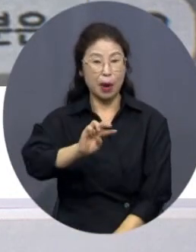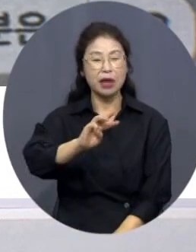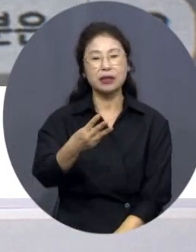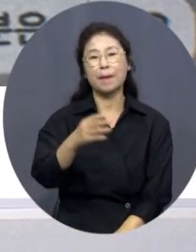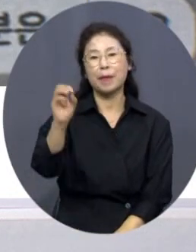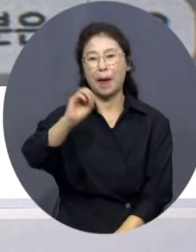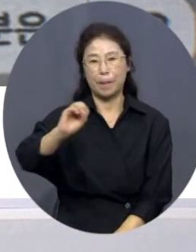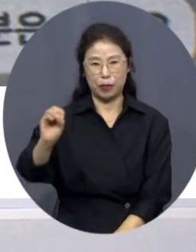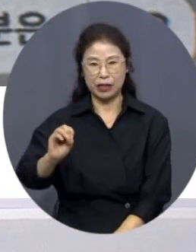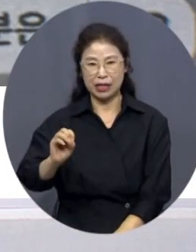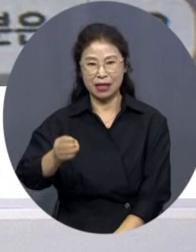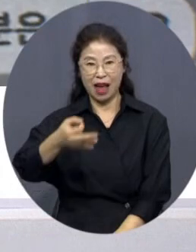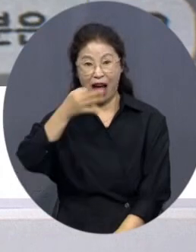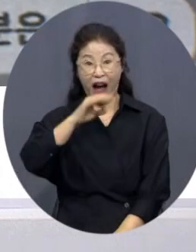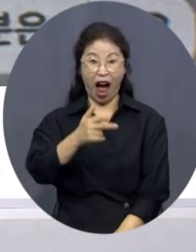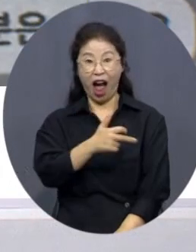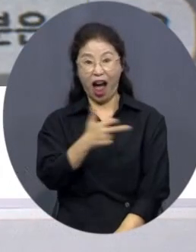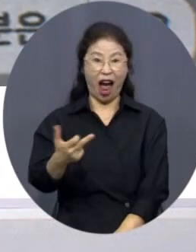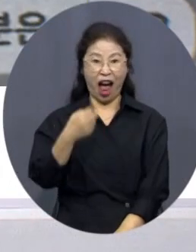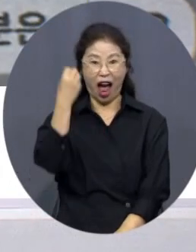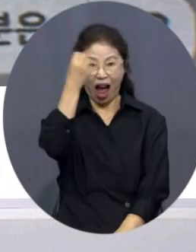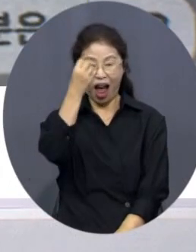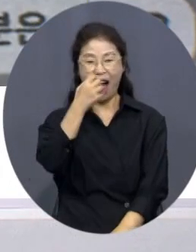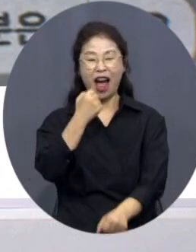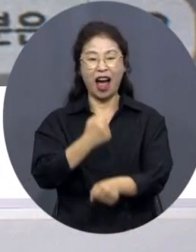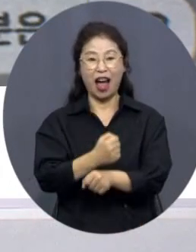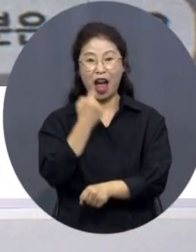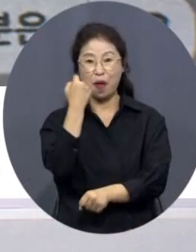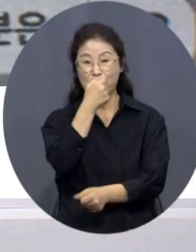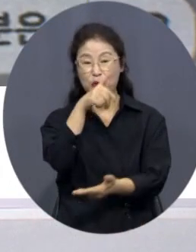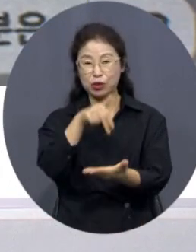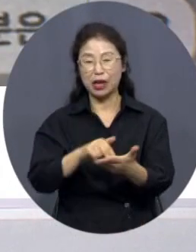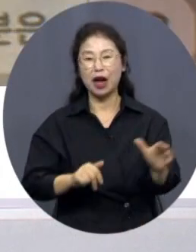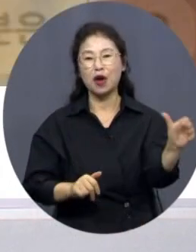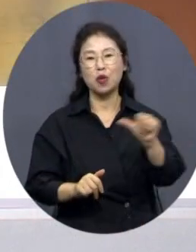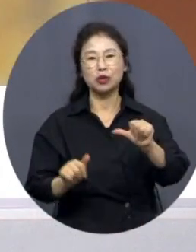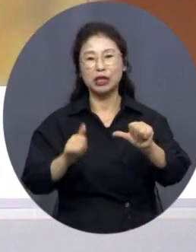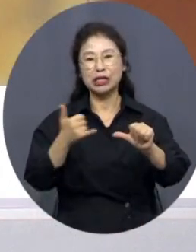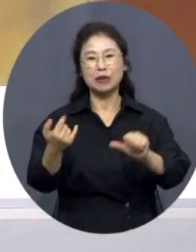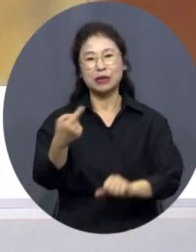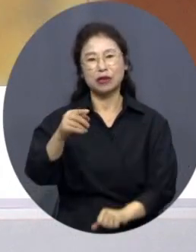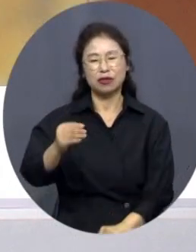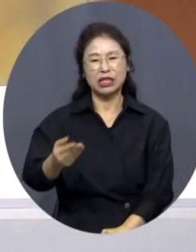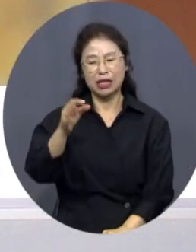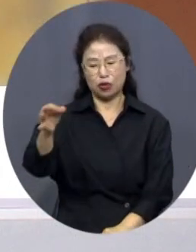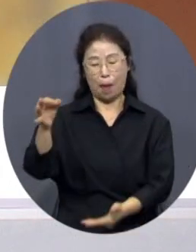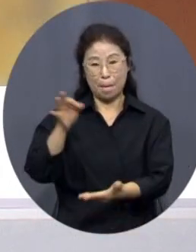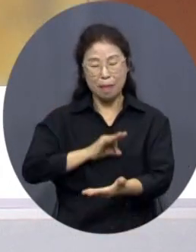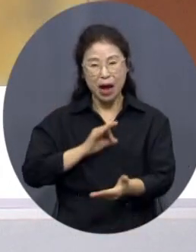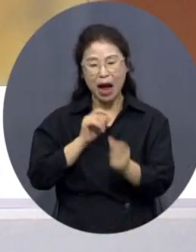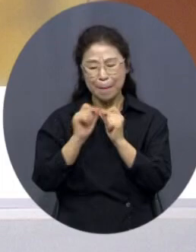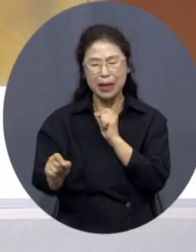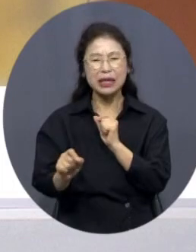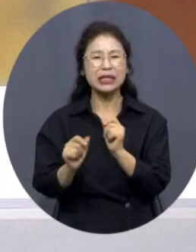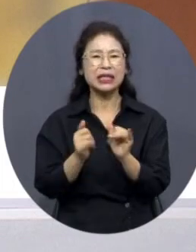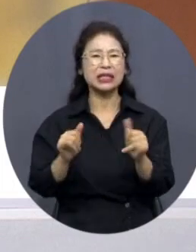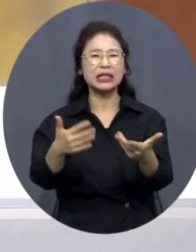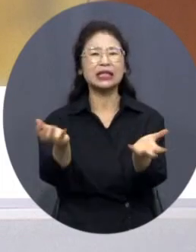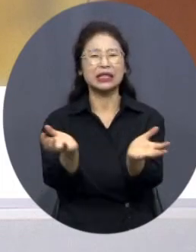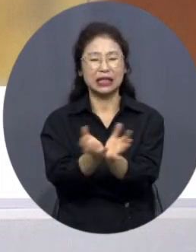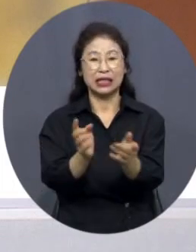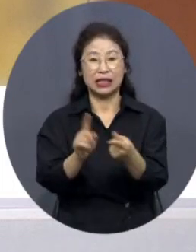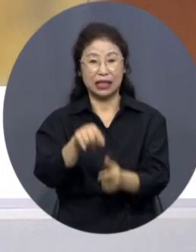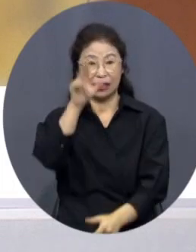300% 고수익을 보장해 주겠다며이 5천명에게 1천억 원이 넘는 돈을 받아 가로챈 사기 일당이